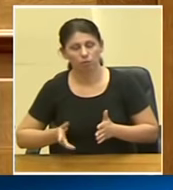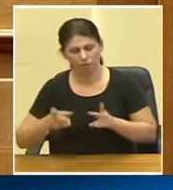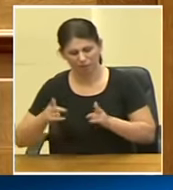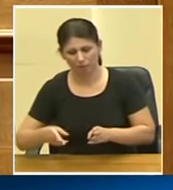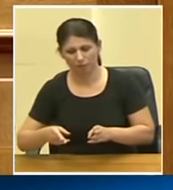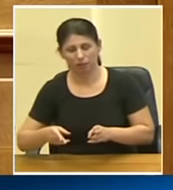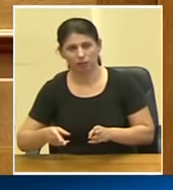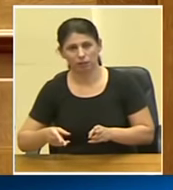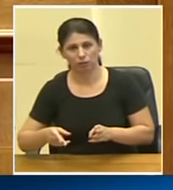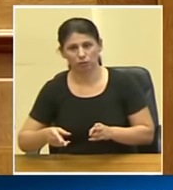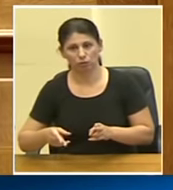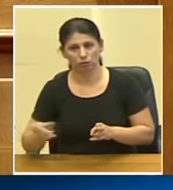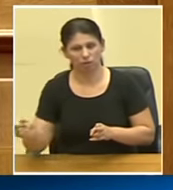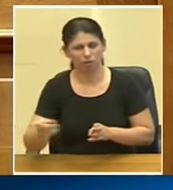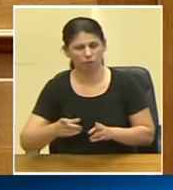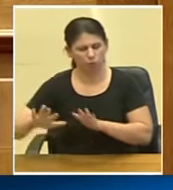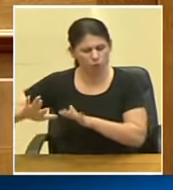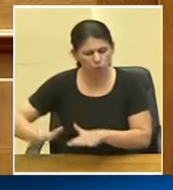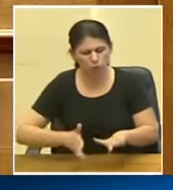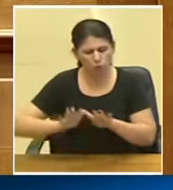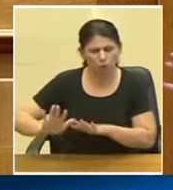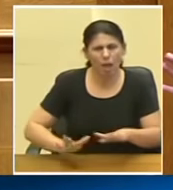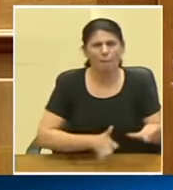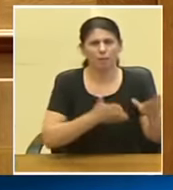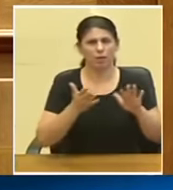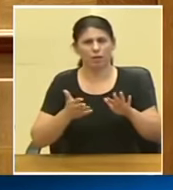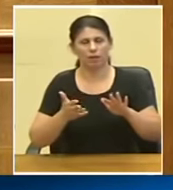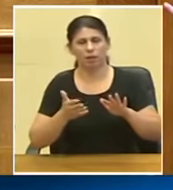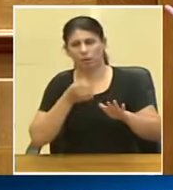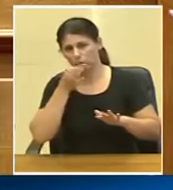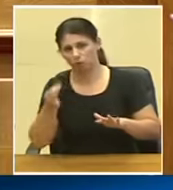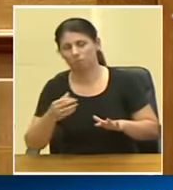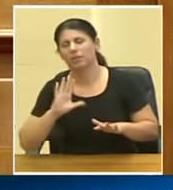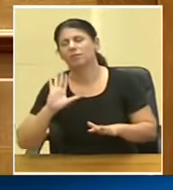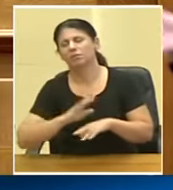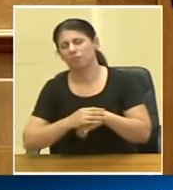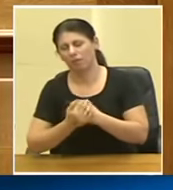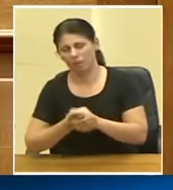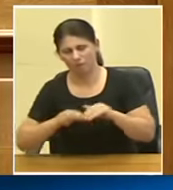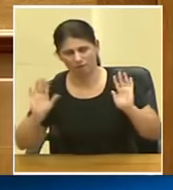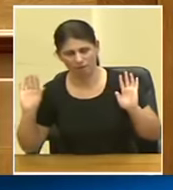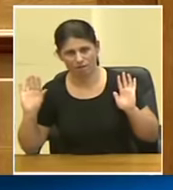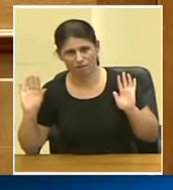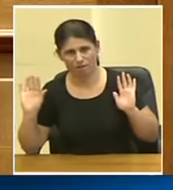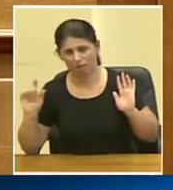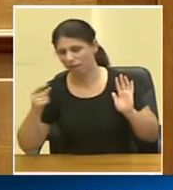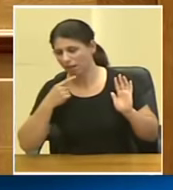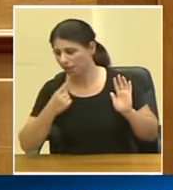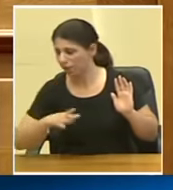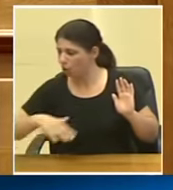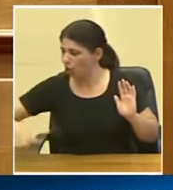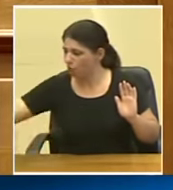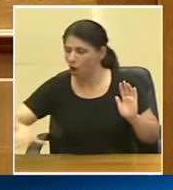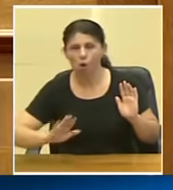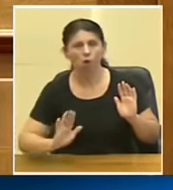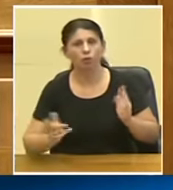σταματήσουν αυτή το τσουνάμι που μας έρχεται, από το να πεις «δεν με νοιάζει, θα πει ο λαός